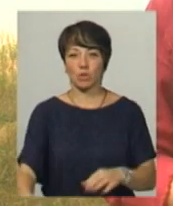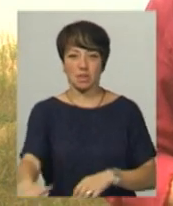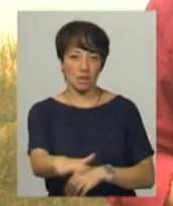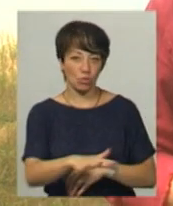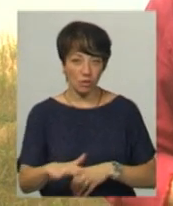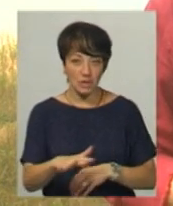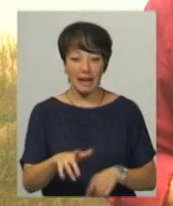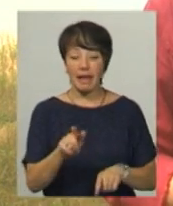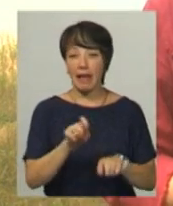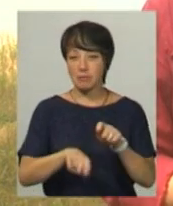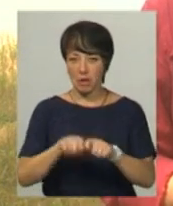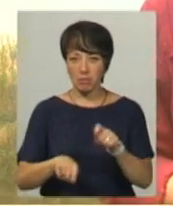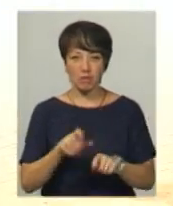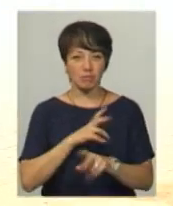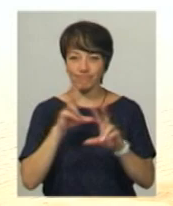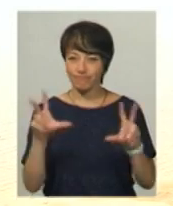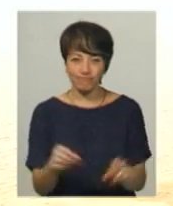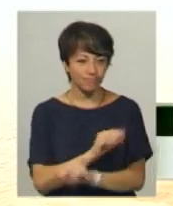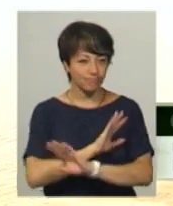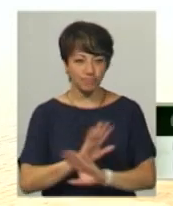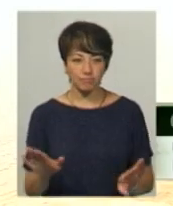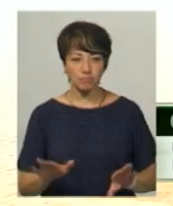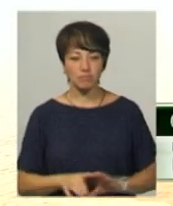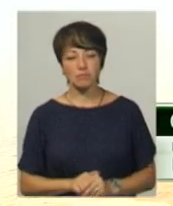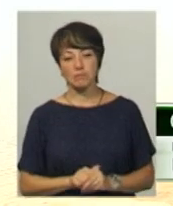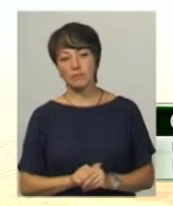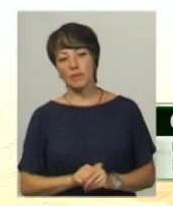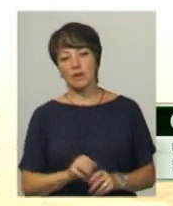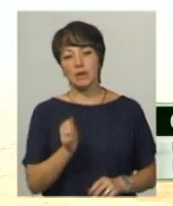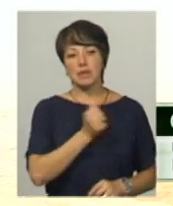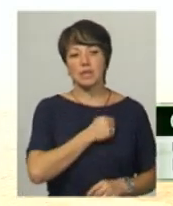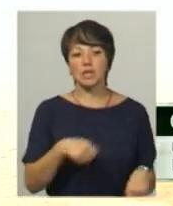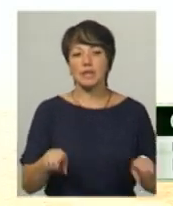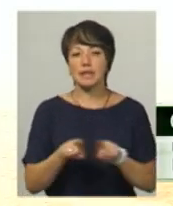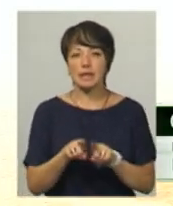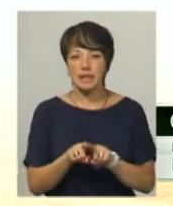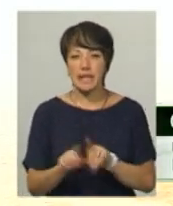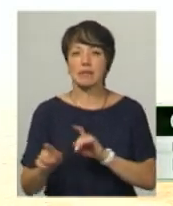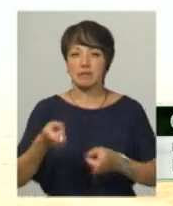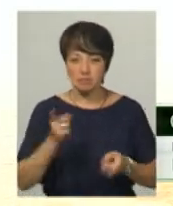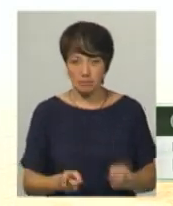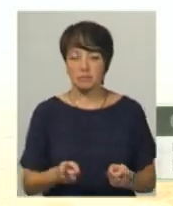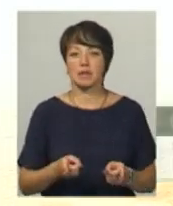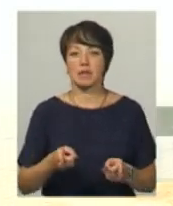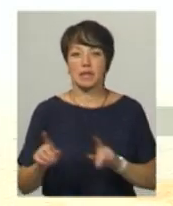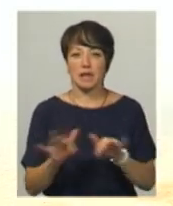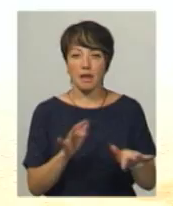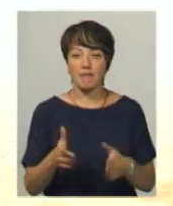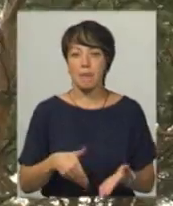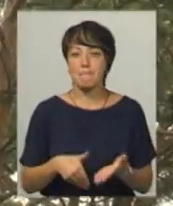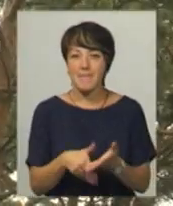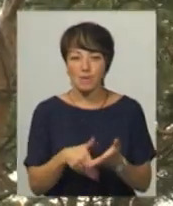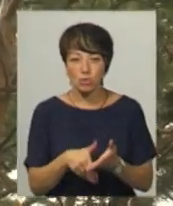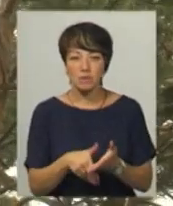середовище. Експеримент був невдалим. На жаль, таких дієвих методів, крім проведення рубок, на сьогодні